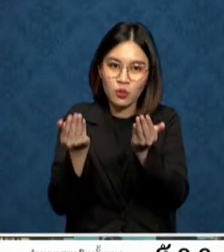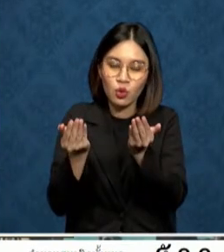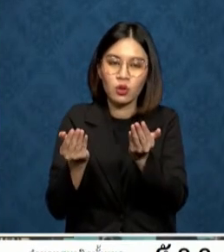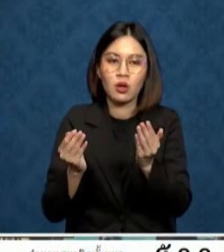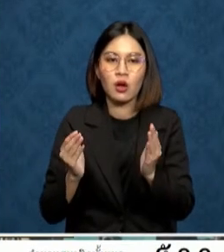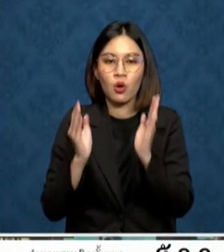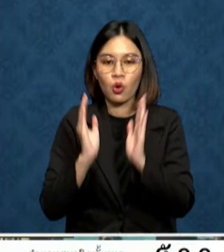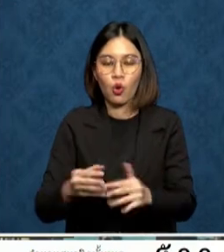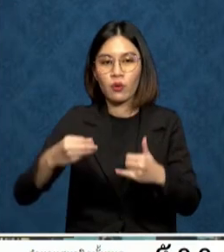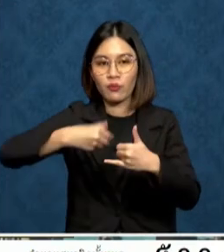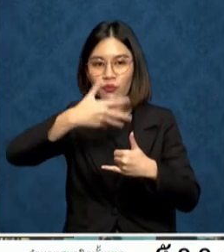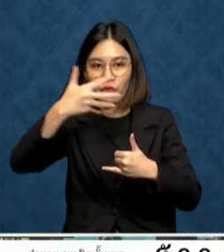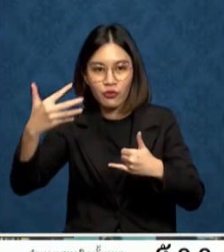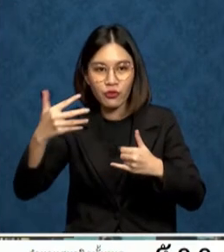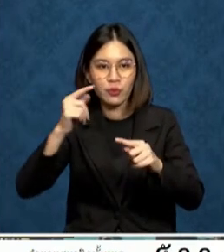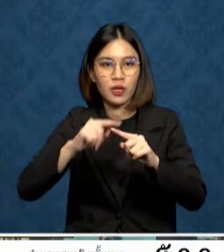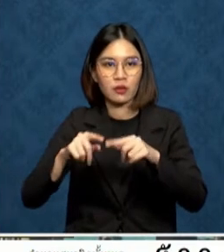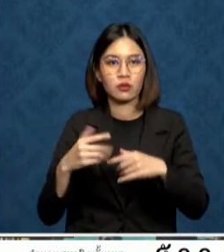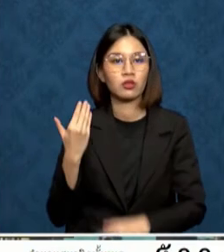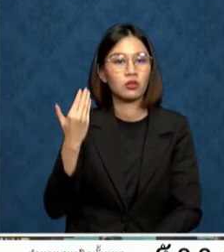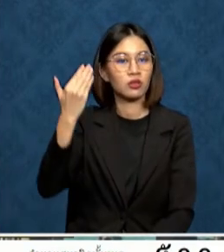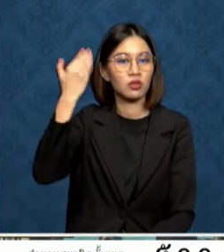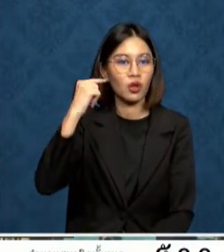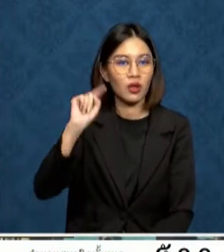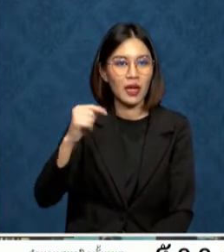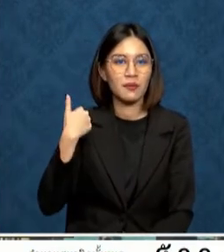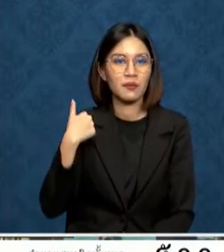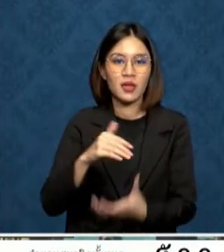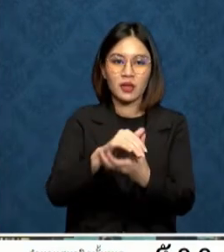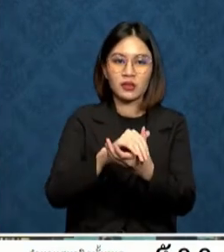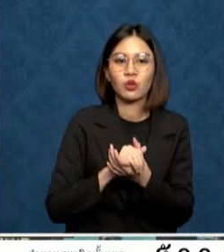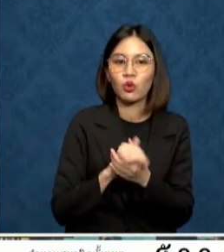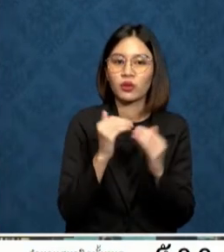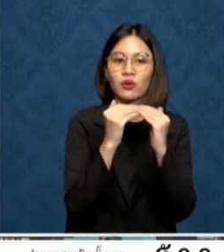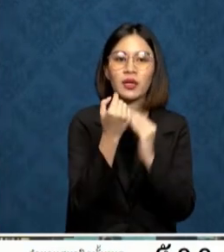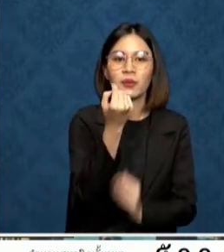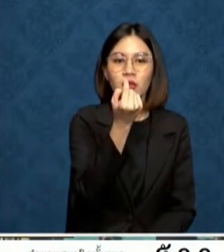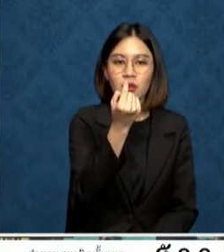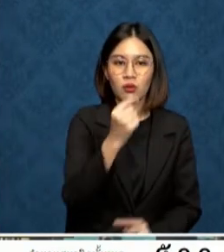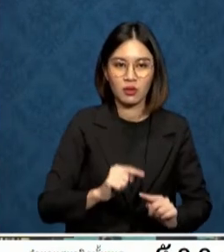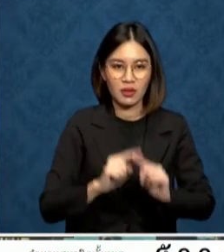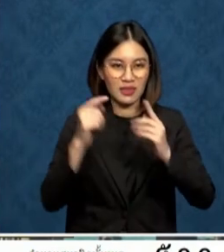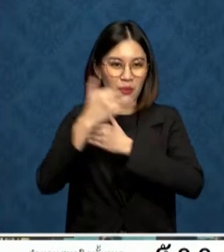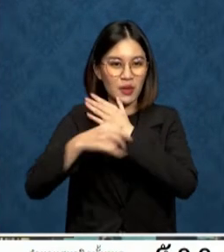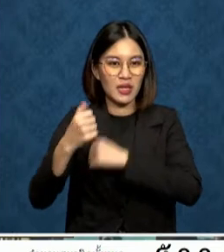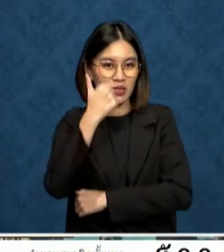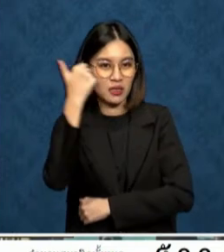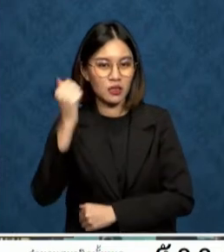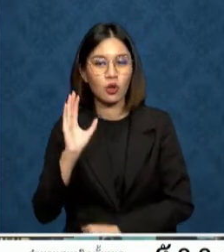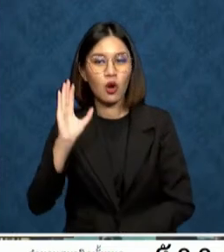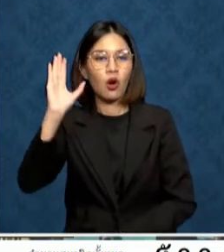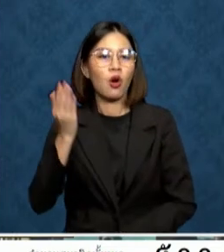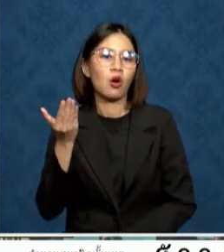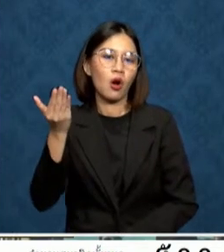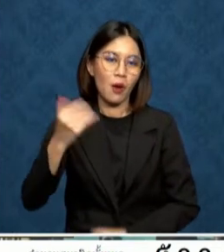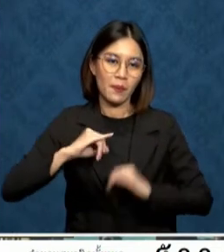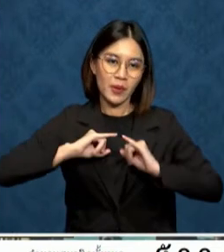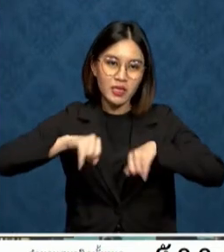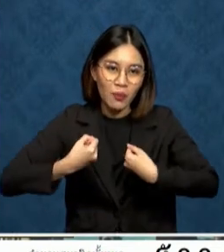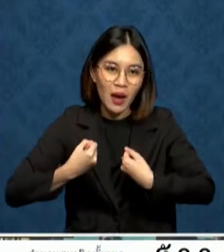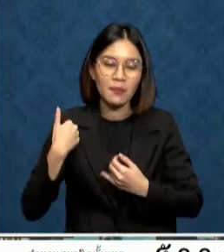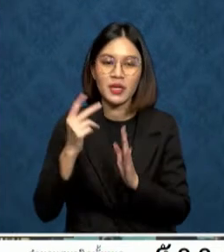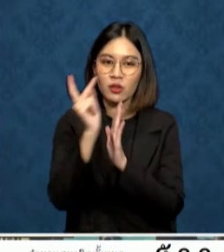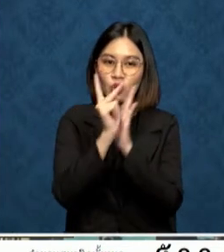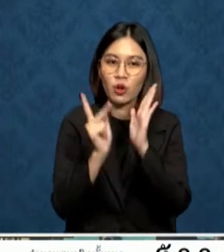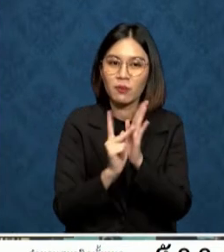ผูู้้มีความหลากหลายทางเพศของเราเนี่ยณเวลานั้นมันยังมีแค่สมรสเท่าเทียมแต่ประเทศอื่นๆที่เสนอตัวเป็นเจ้าภาพเช่นเดียวกันเมีกฎ